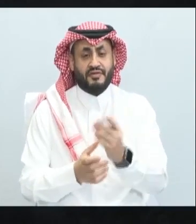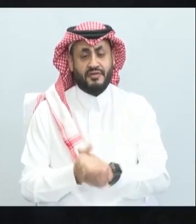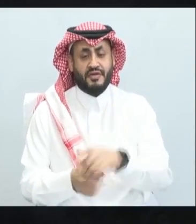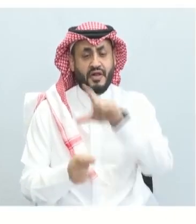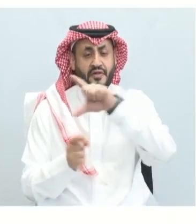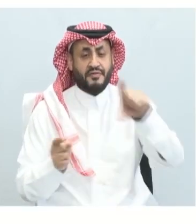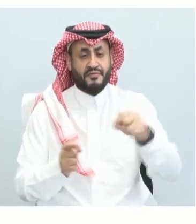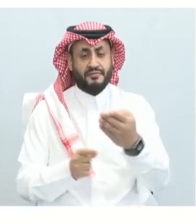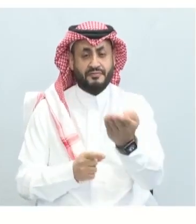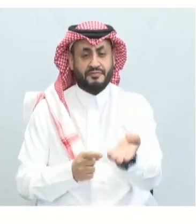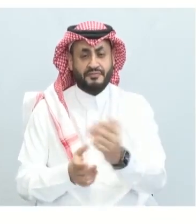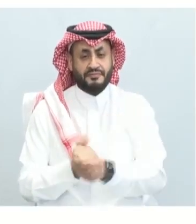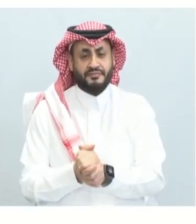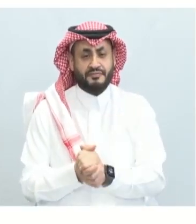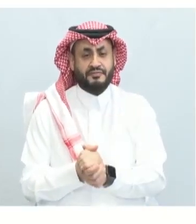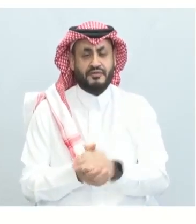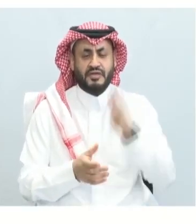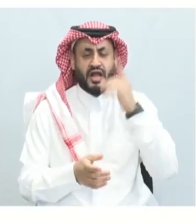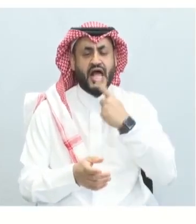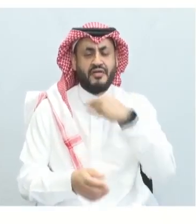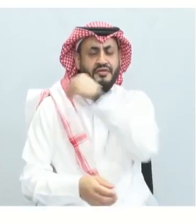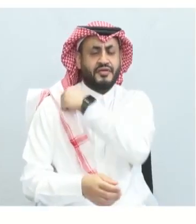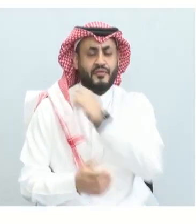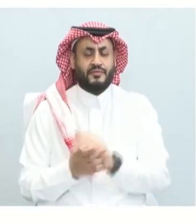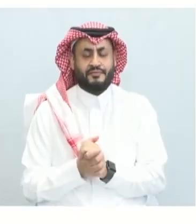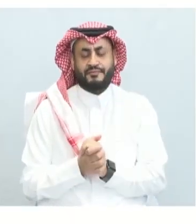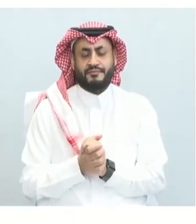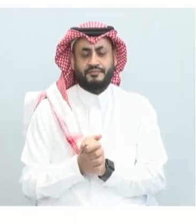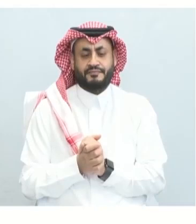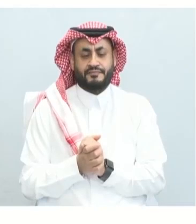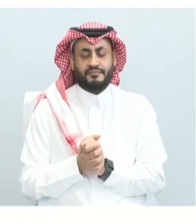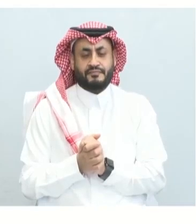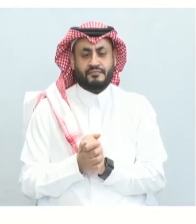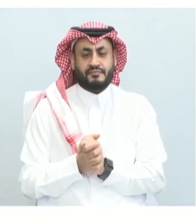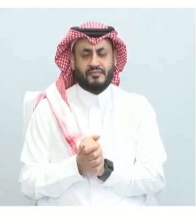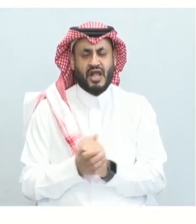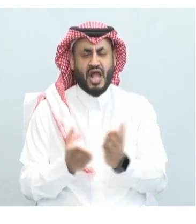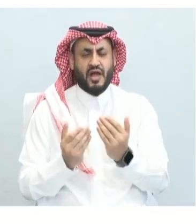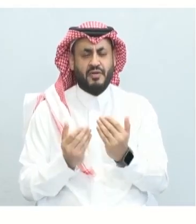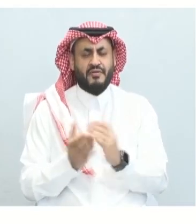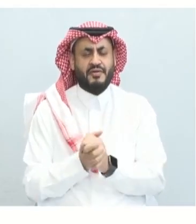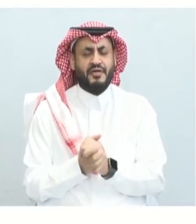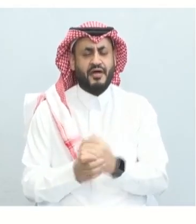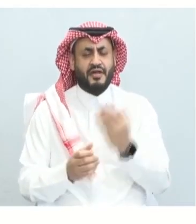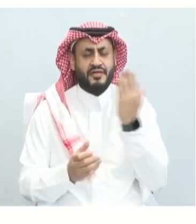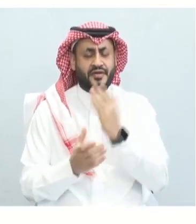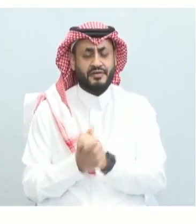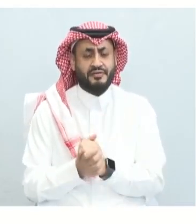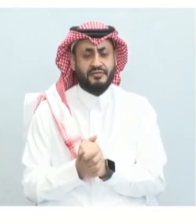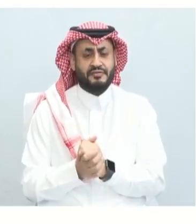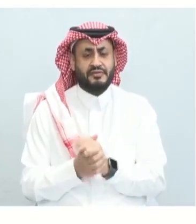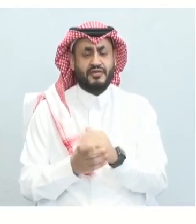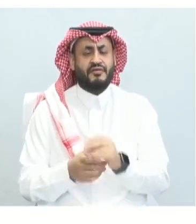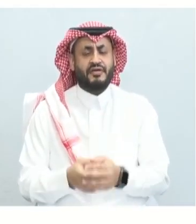بعنوان صلاه التطوع بعنوان صلاه التطوع وقبل الشروع في الدرس كما تعودنا نذكر